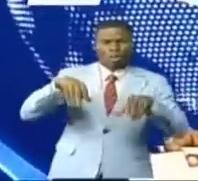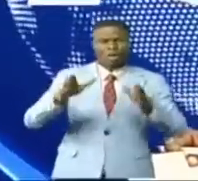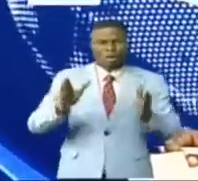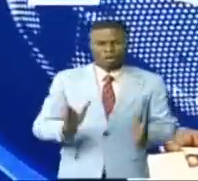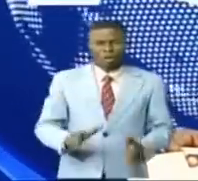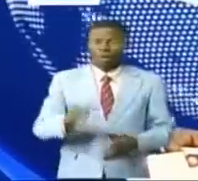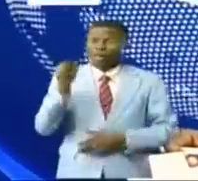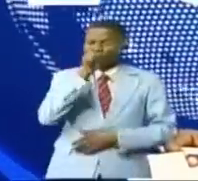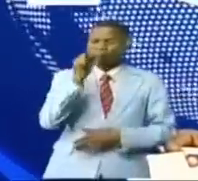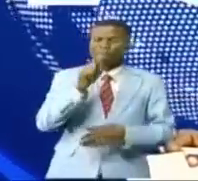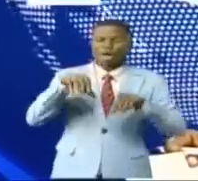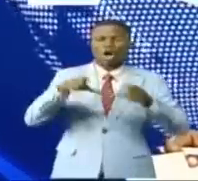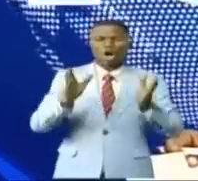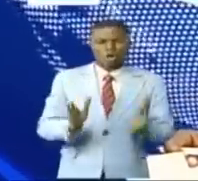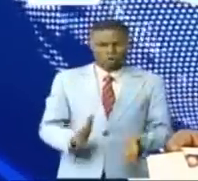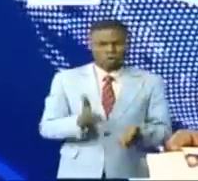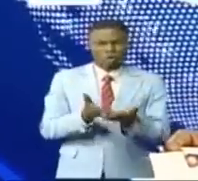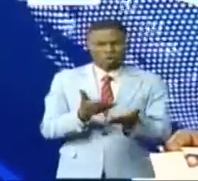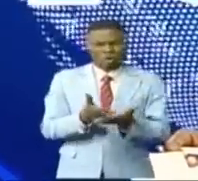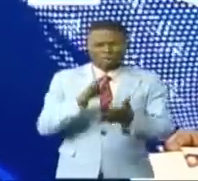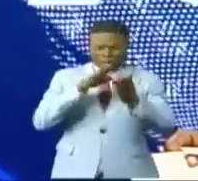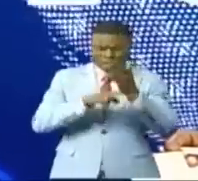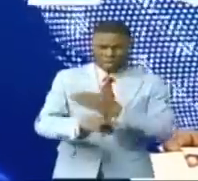Cette musique, la rumba congolaise,